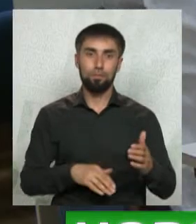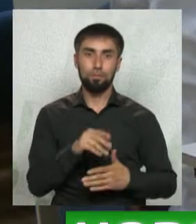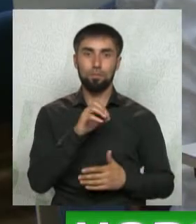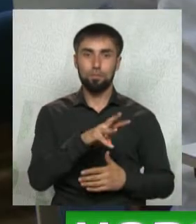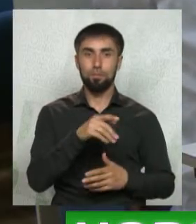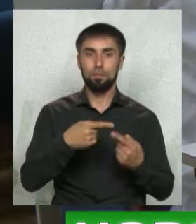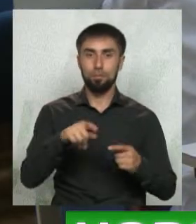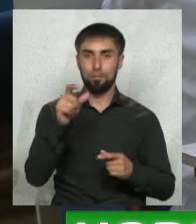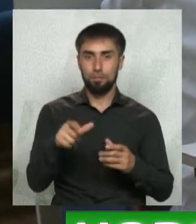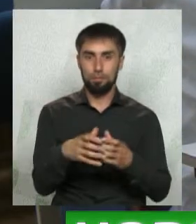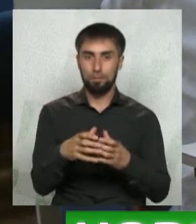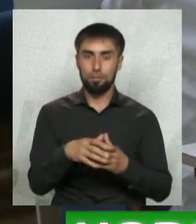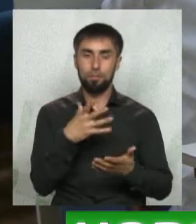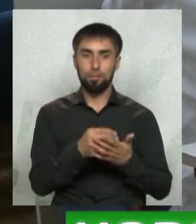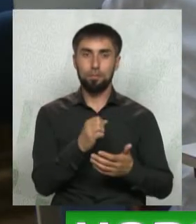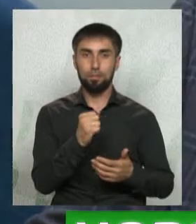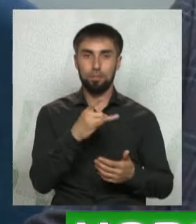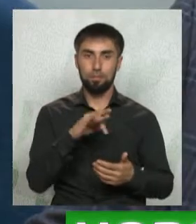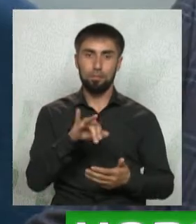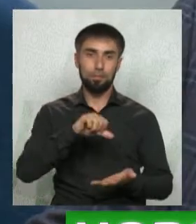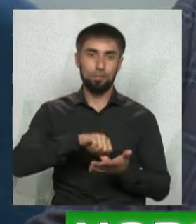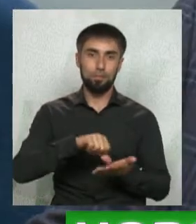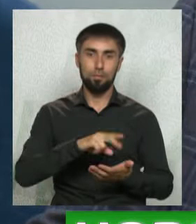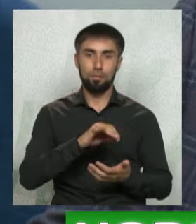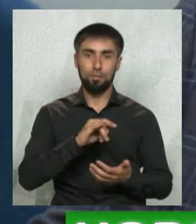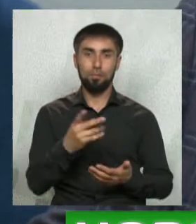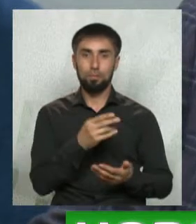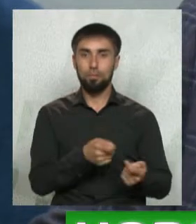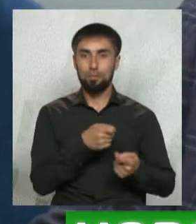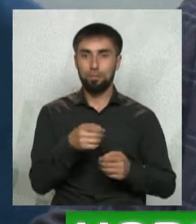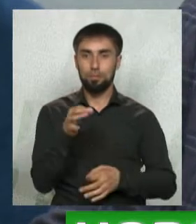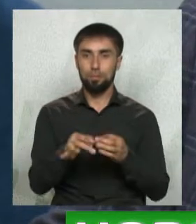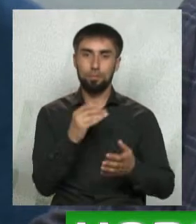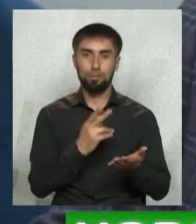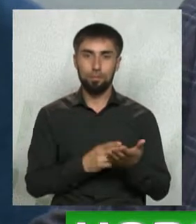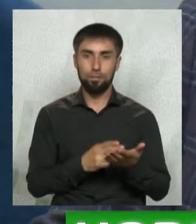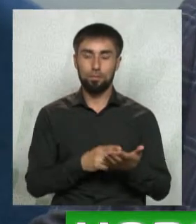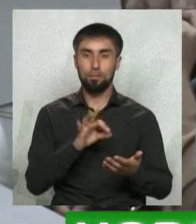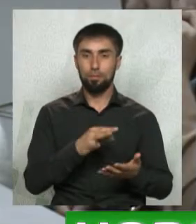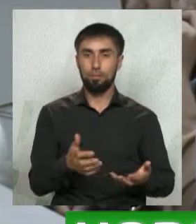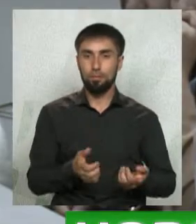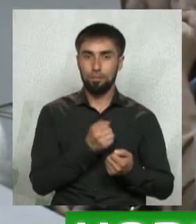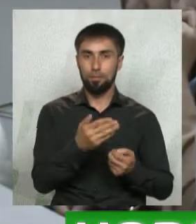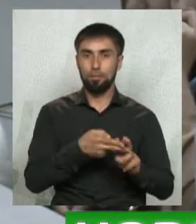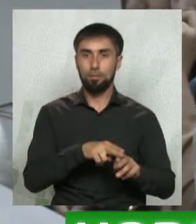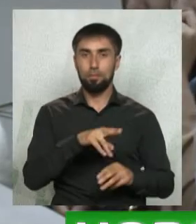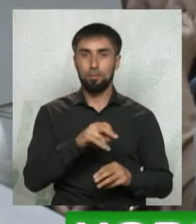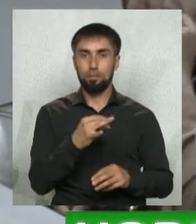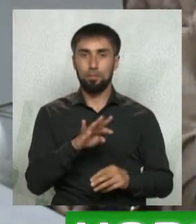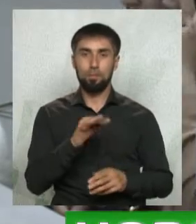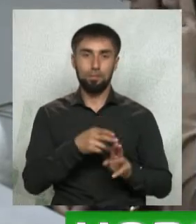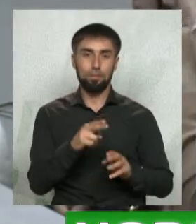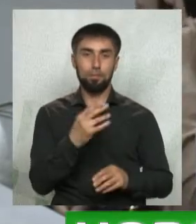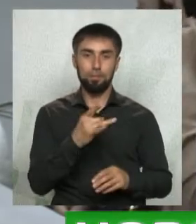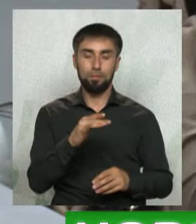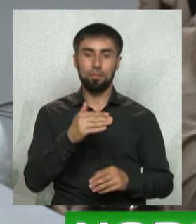у оппонента. Вместе с аргументами участники дебатов должны привести судьям и доказательства, поддерживающие их позицию. Это